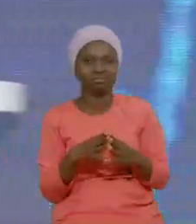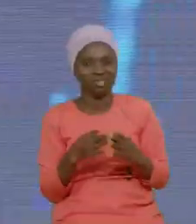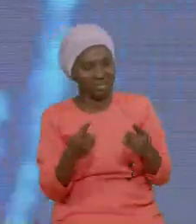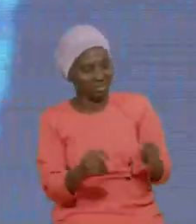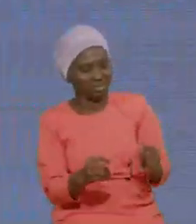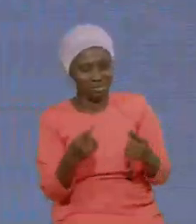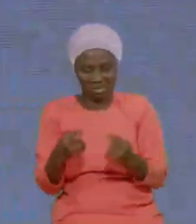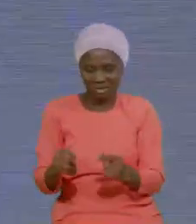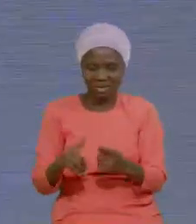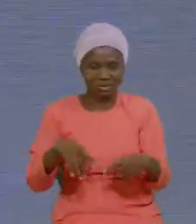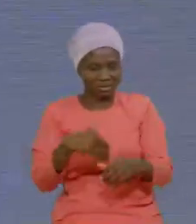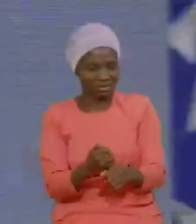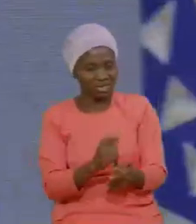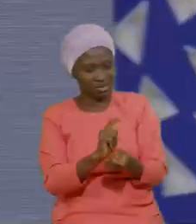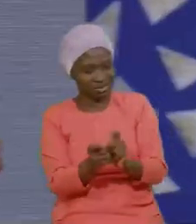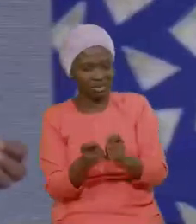à